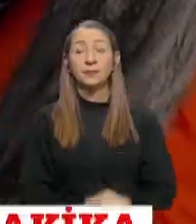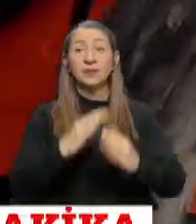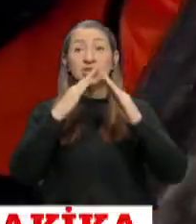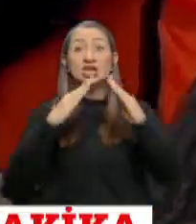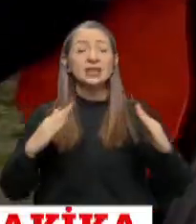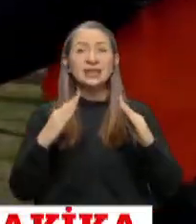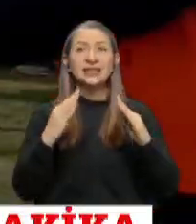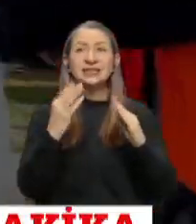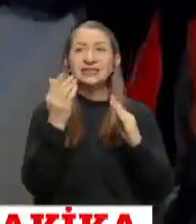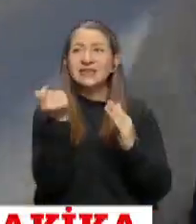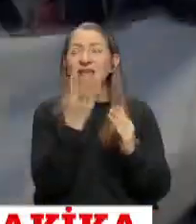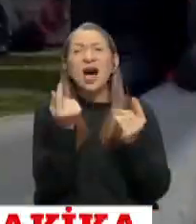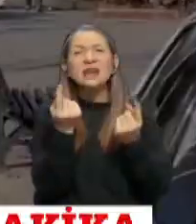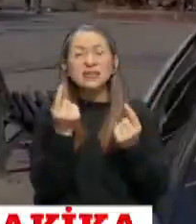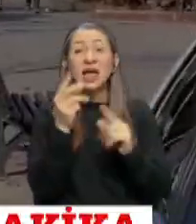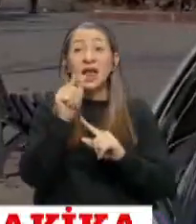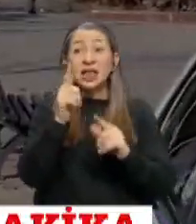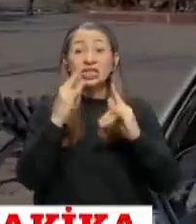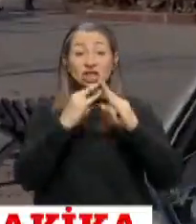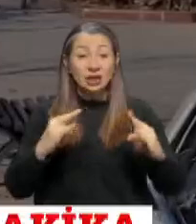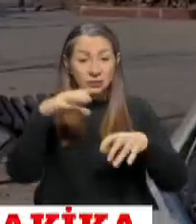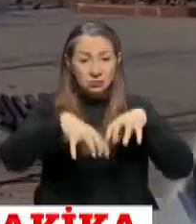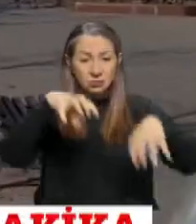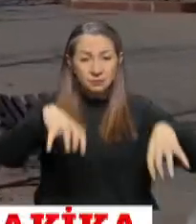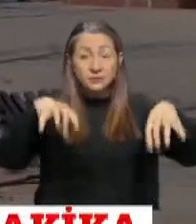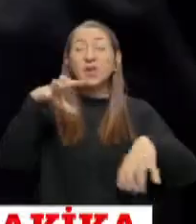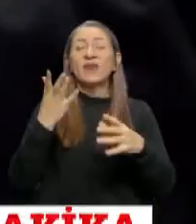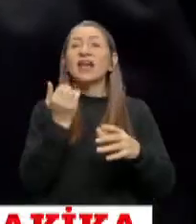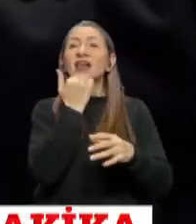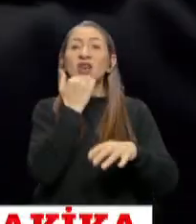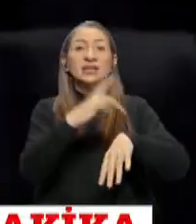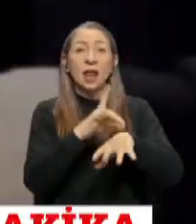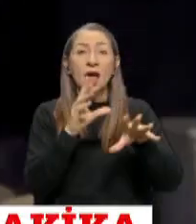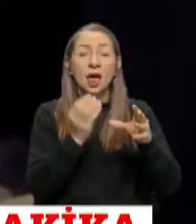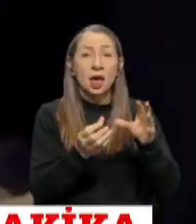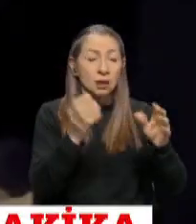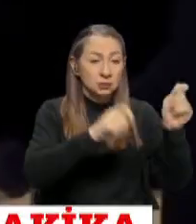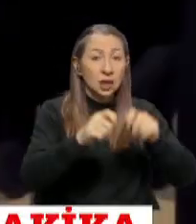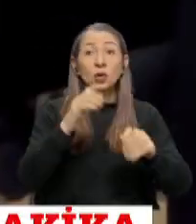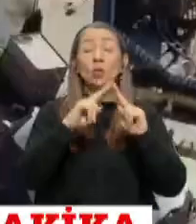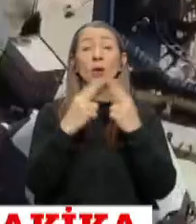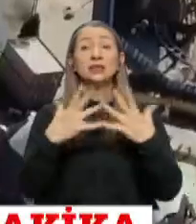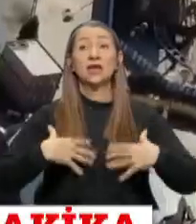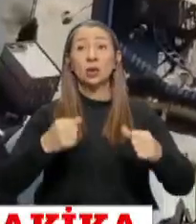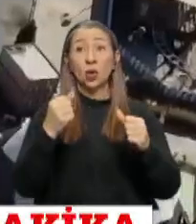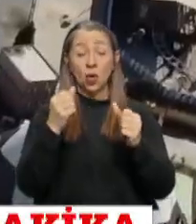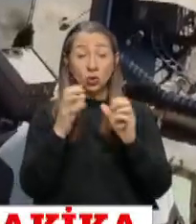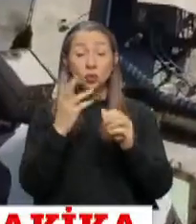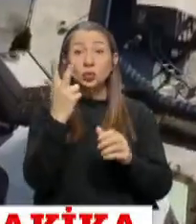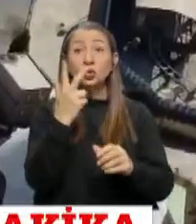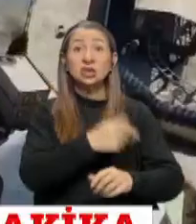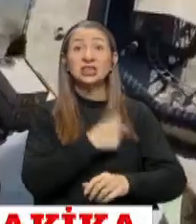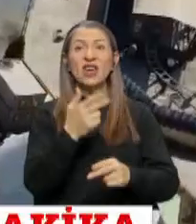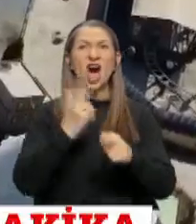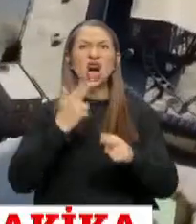Çadır sayısı hala kısıtlı. İllere çadır kentler ve sahra hastaneleri kuruluyor. Dünya Sağlık Örgütü 3. seviye acil